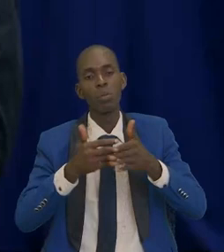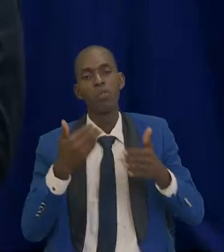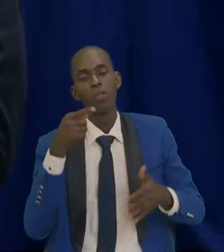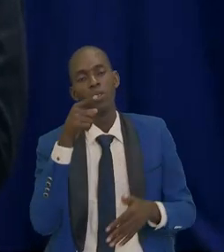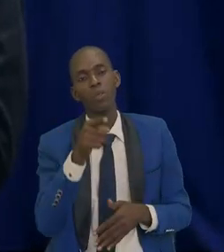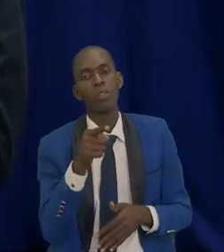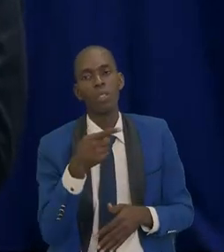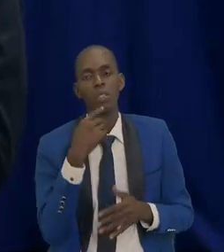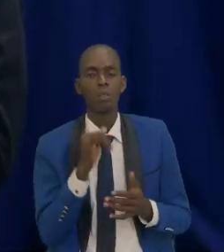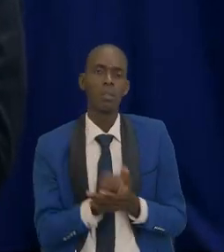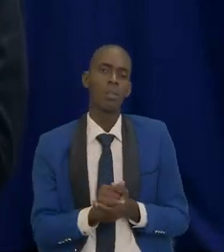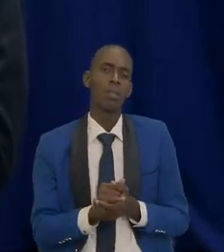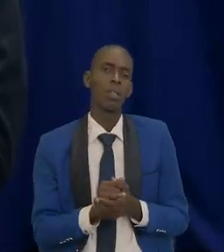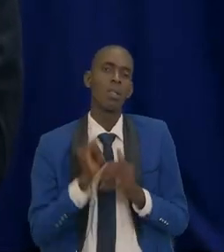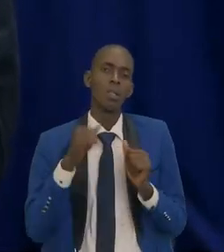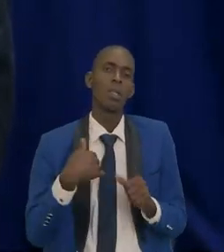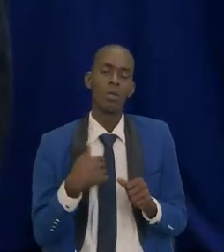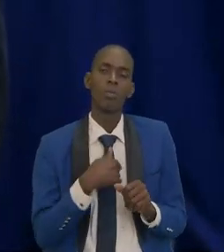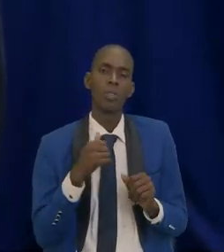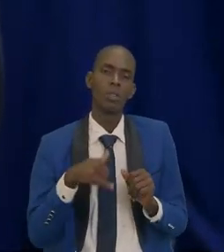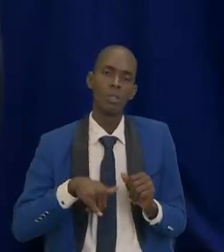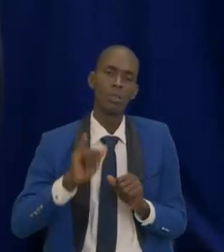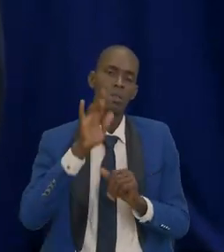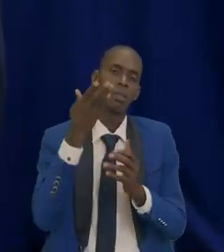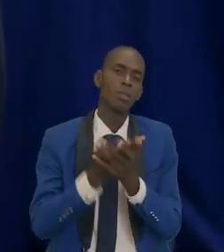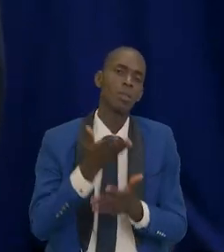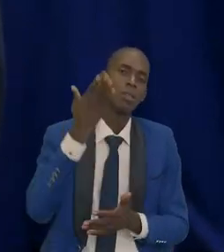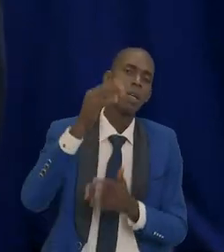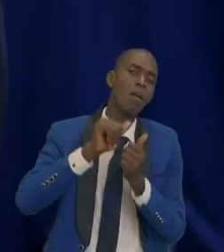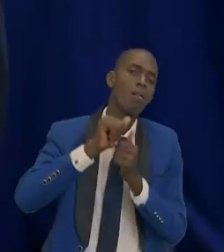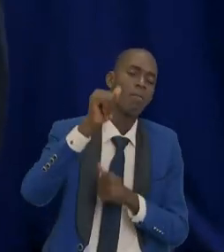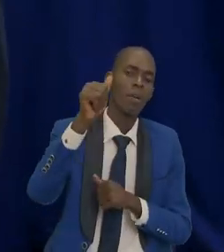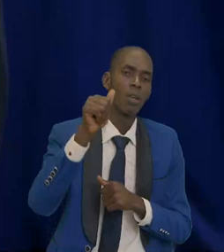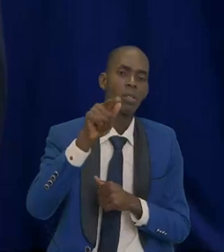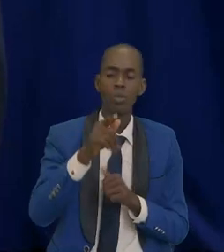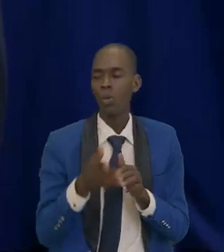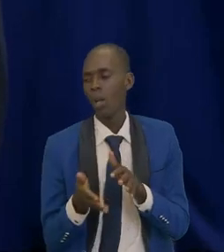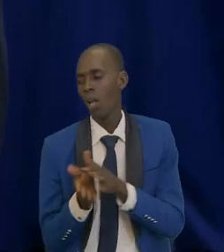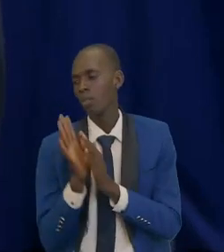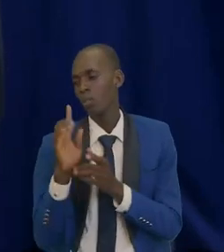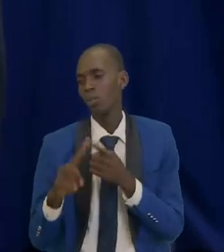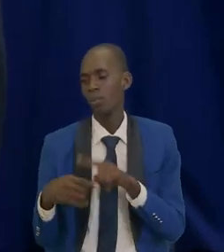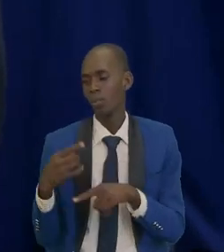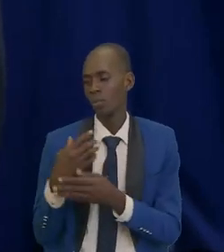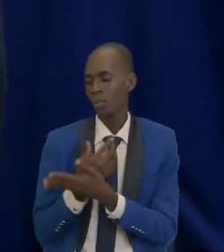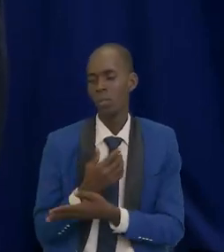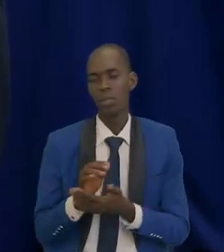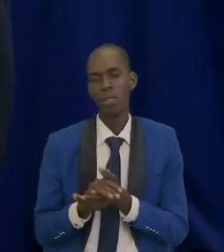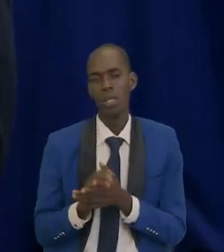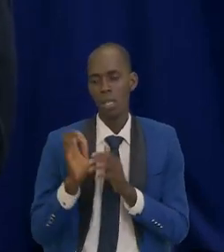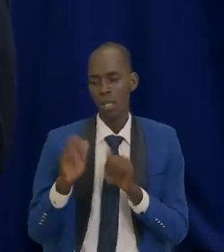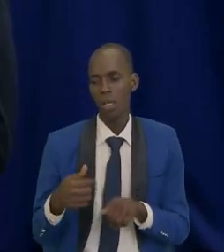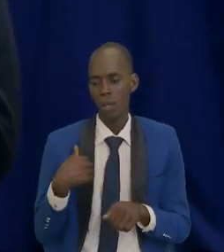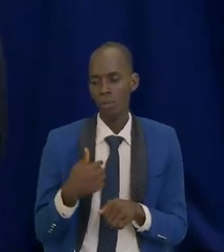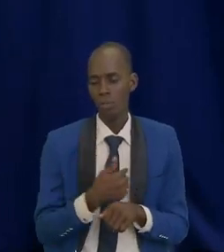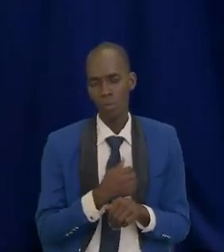Et tu te dis, est-ce qu'on peut jamais atteindre le rivage? Et tu poses la question à ton partenaire, est-ce qu'on pourra